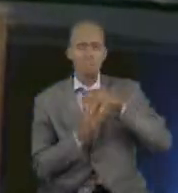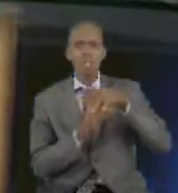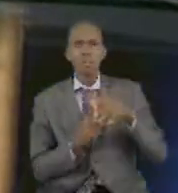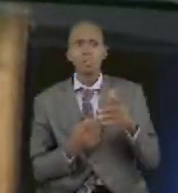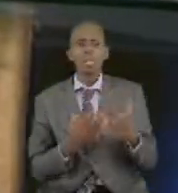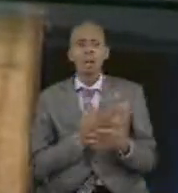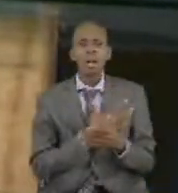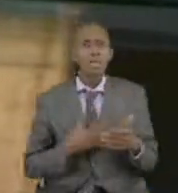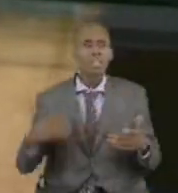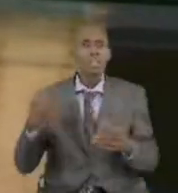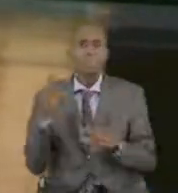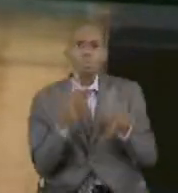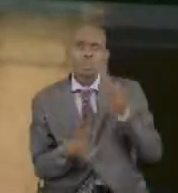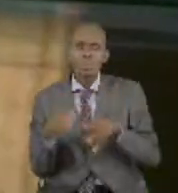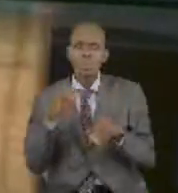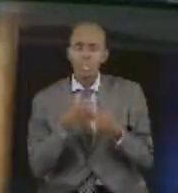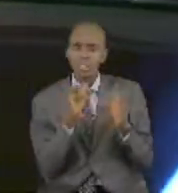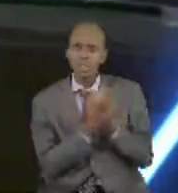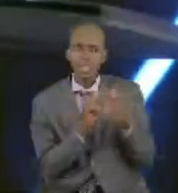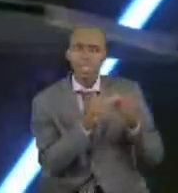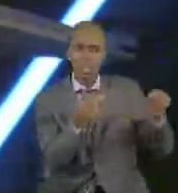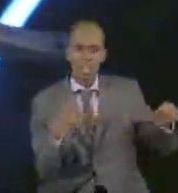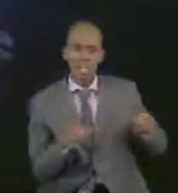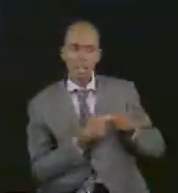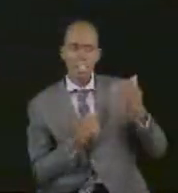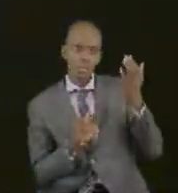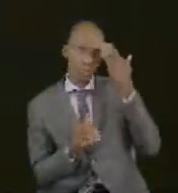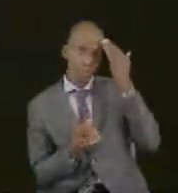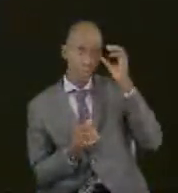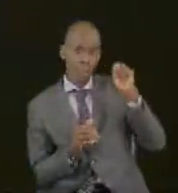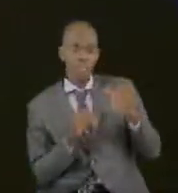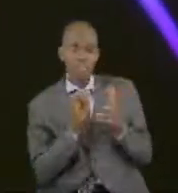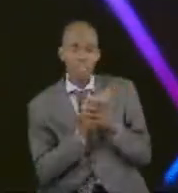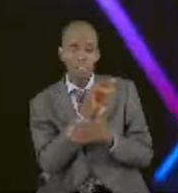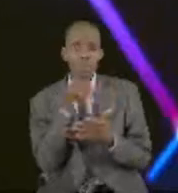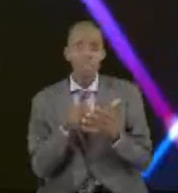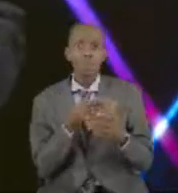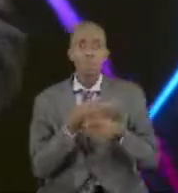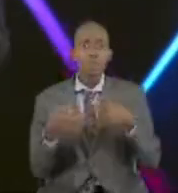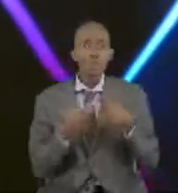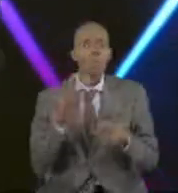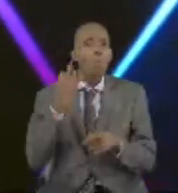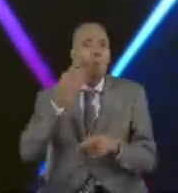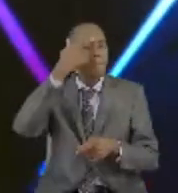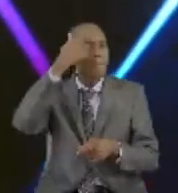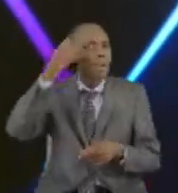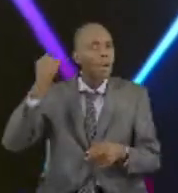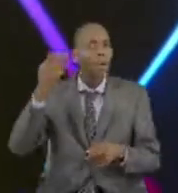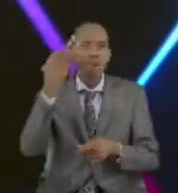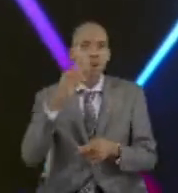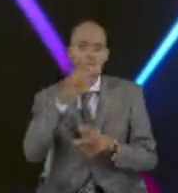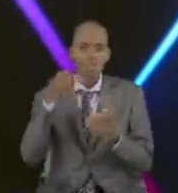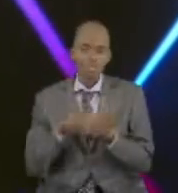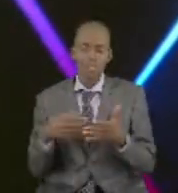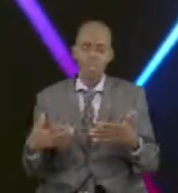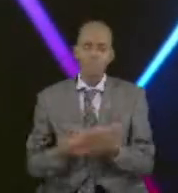surgi, lorsqu'elles sont venues, les gens à Damas ont compris que cette persécution était venue à cause de